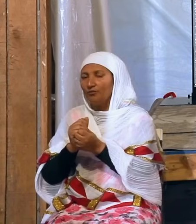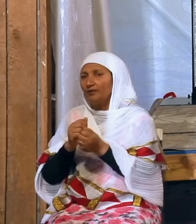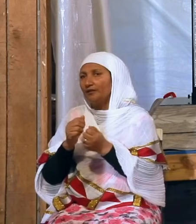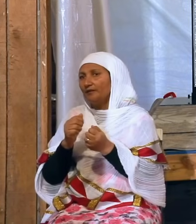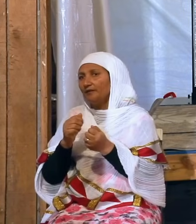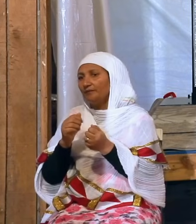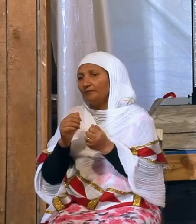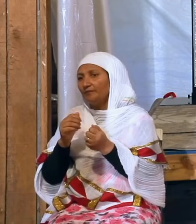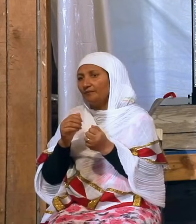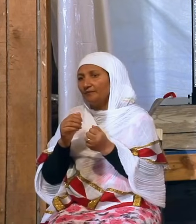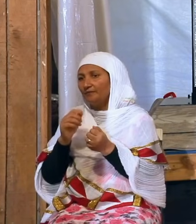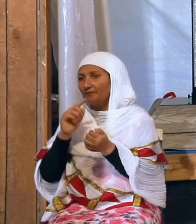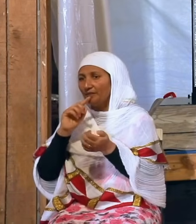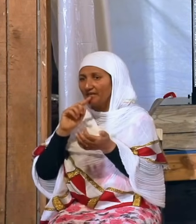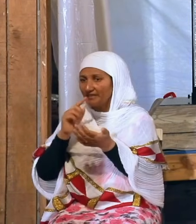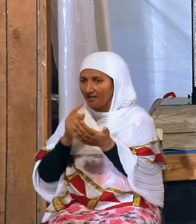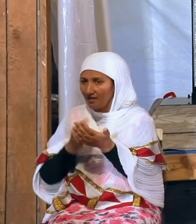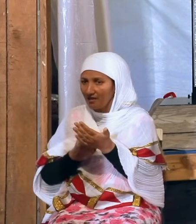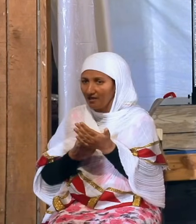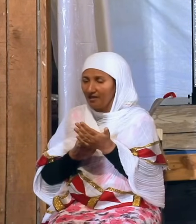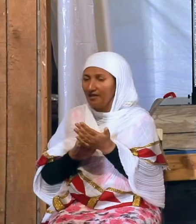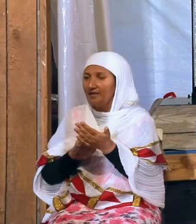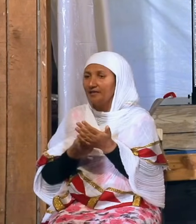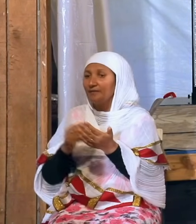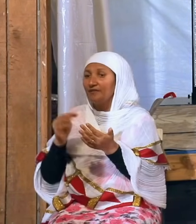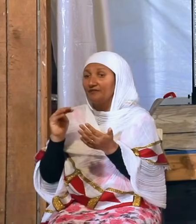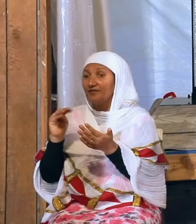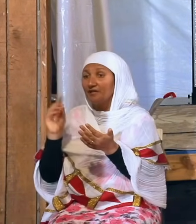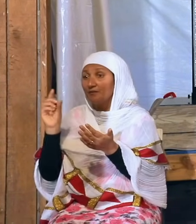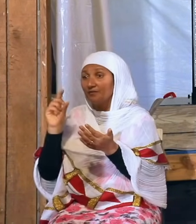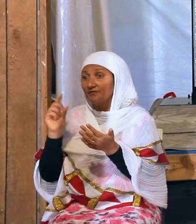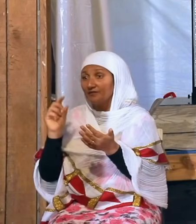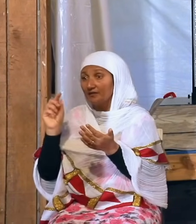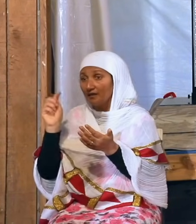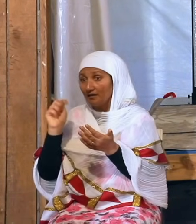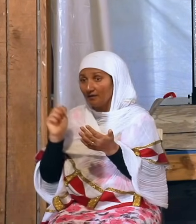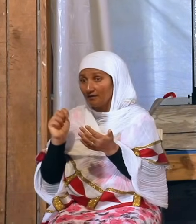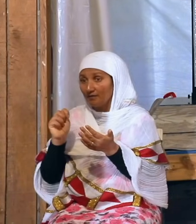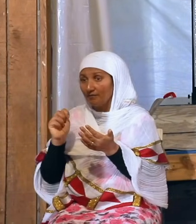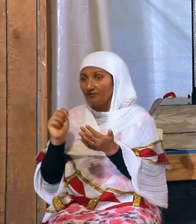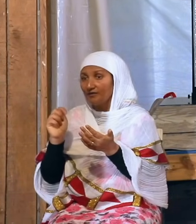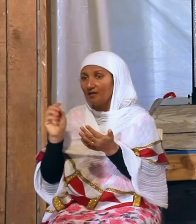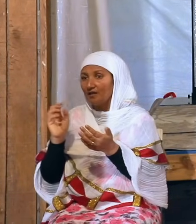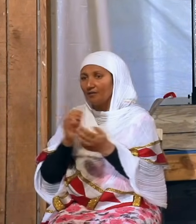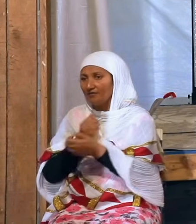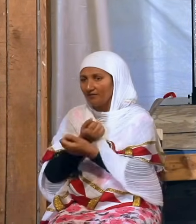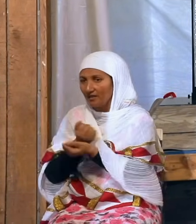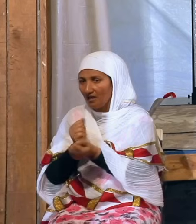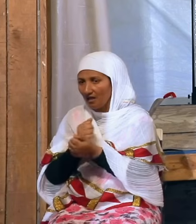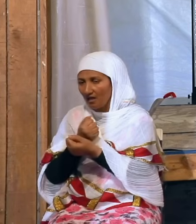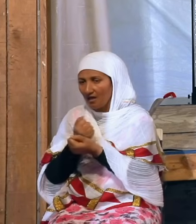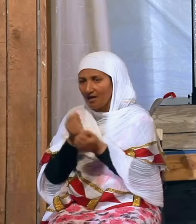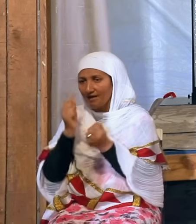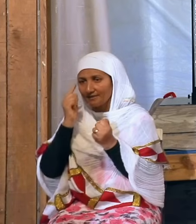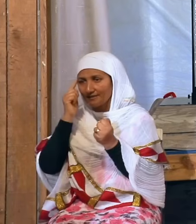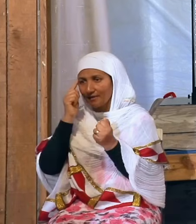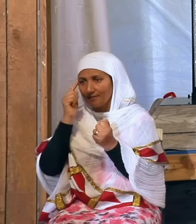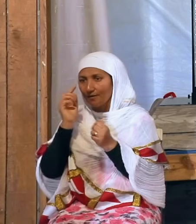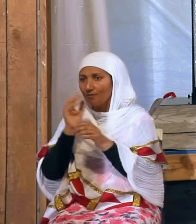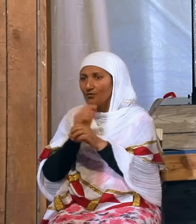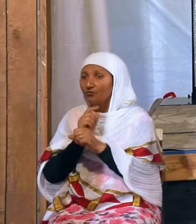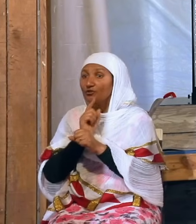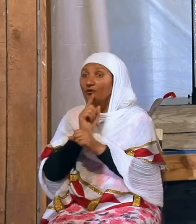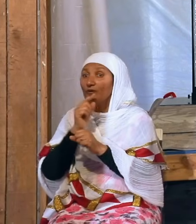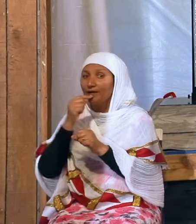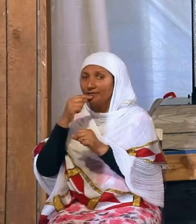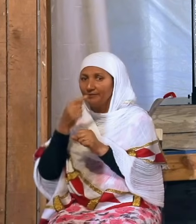እንዴት መሄድና ምን አይነት ጥረት ማድረግ እንዳለብን እንደ አጣጫ ማሳያ አድርገን ነው መውሰድ ያለብን የሚለው